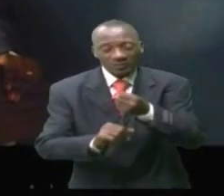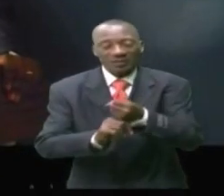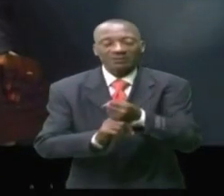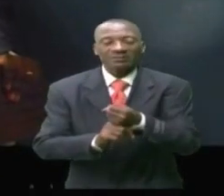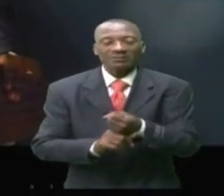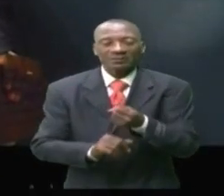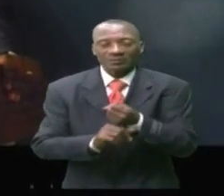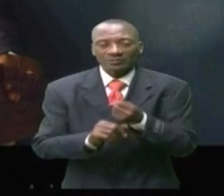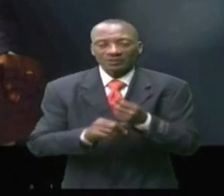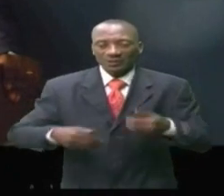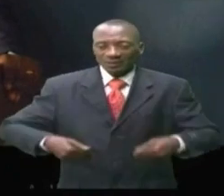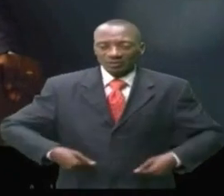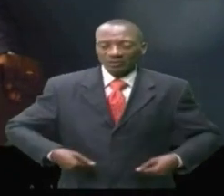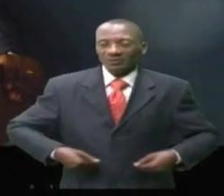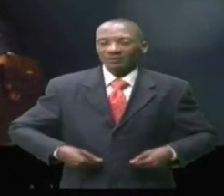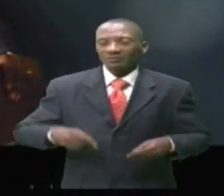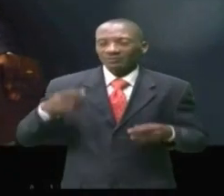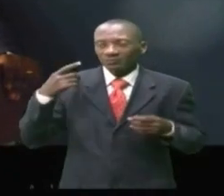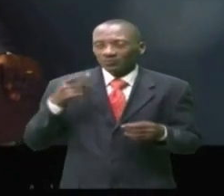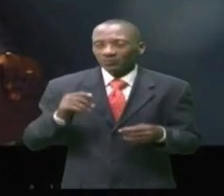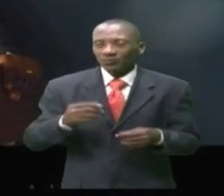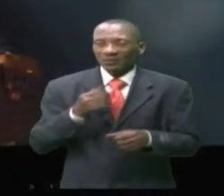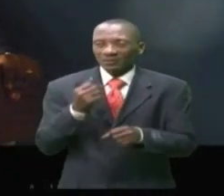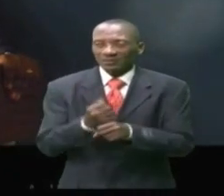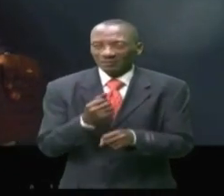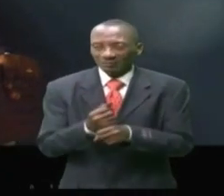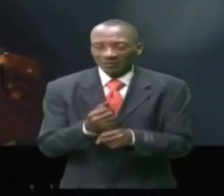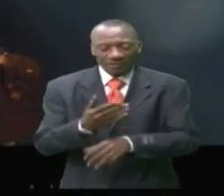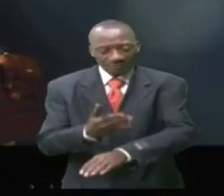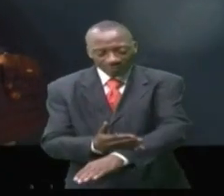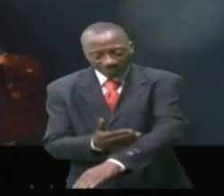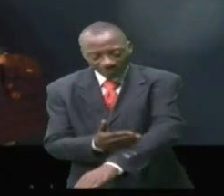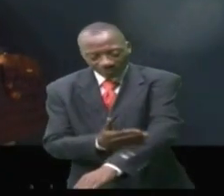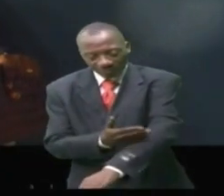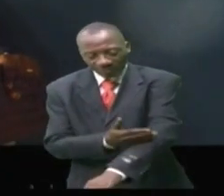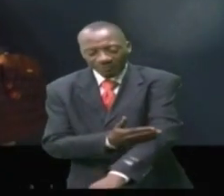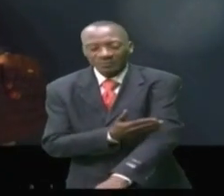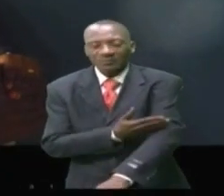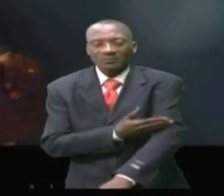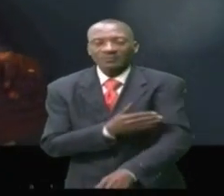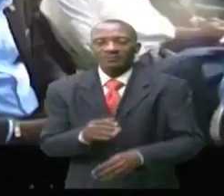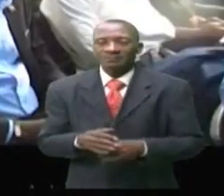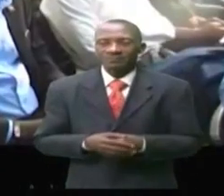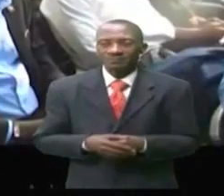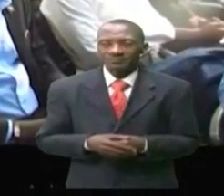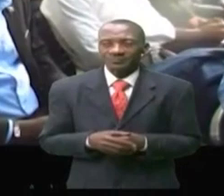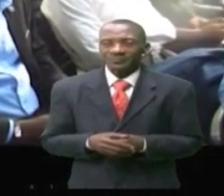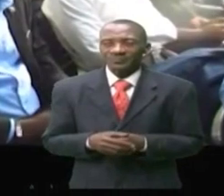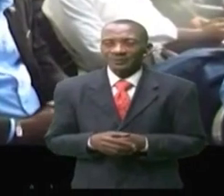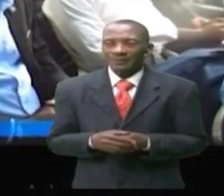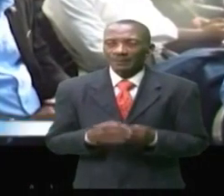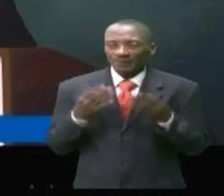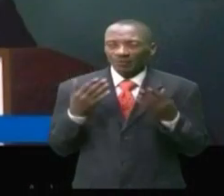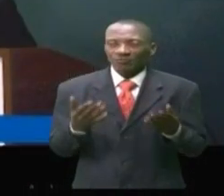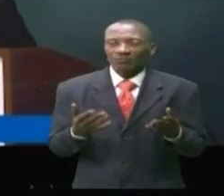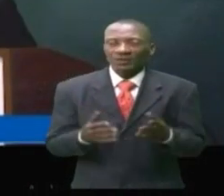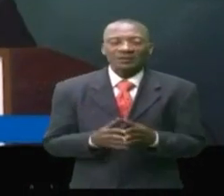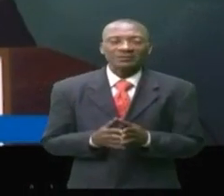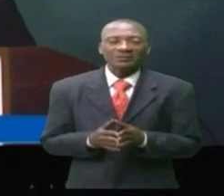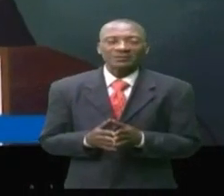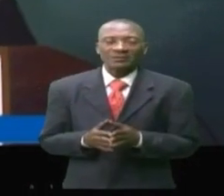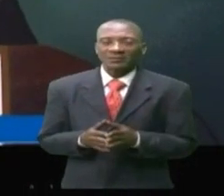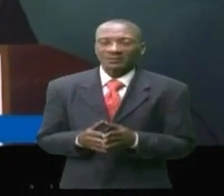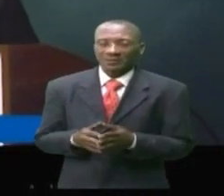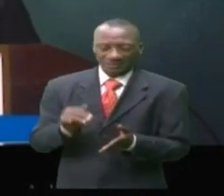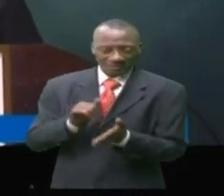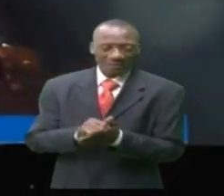pour l'intérêt de jeunes entrepreneurs et de la nation entière. Ce travail va s'effectuer pendant près de 20 jours et